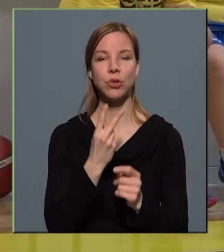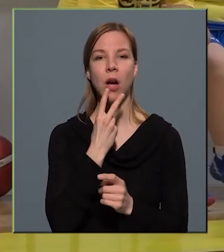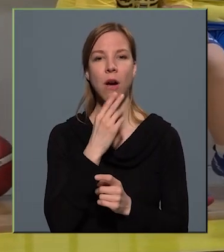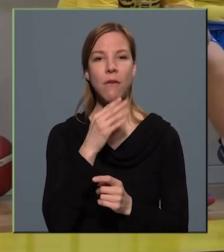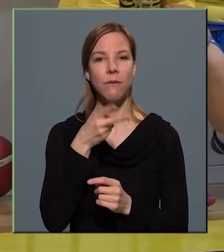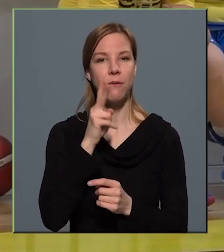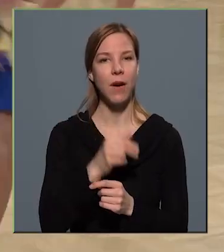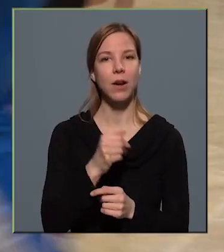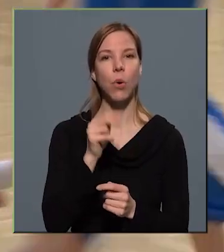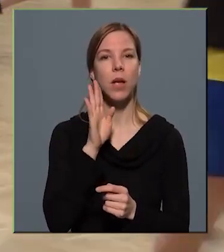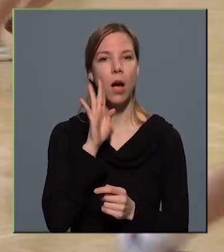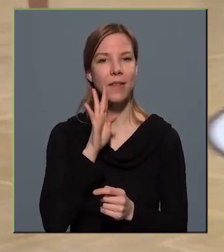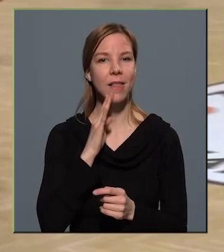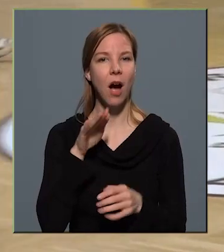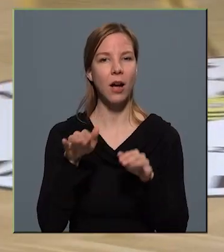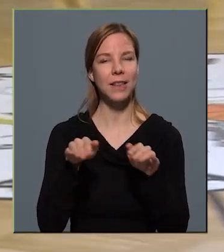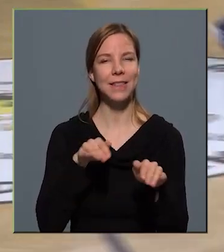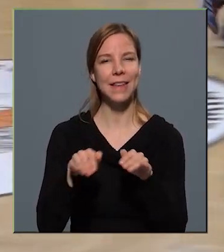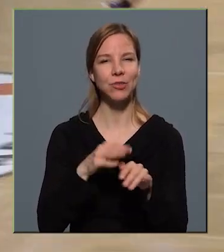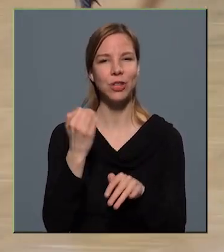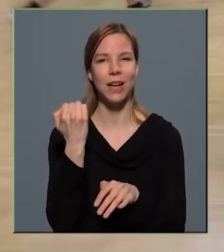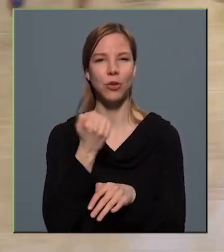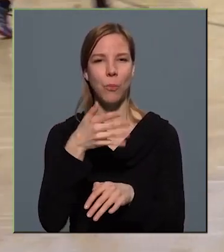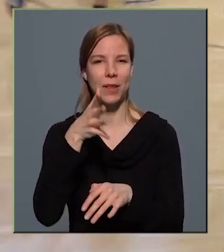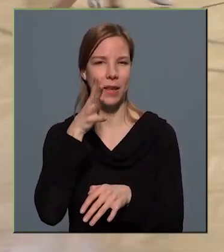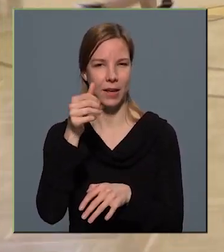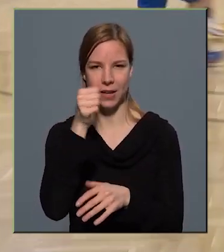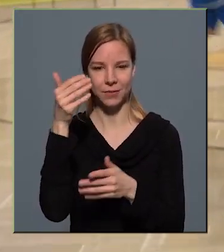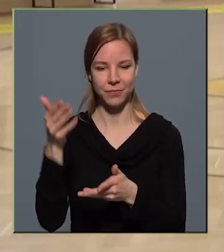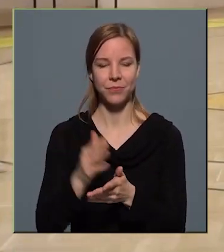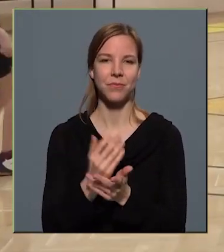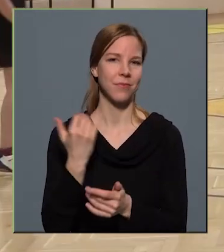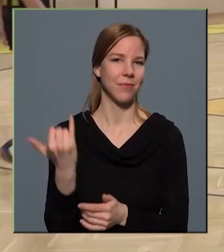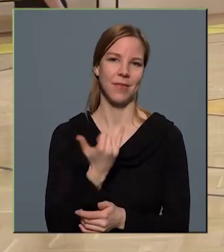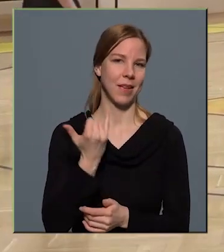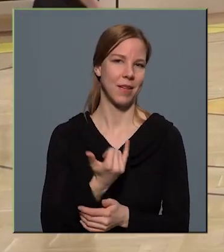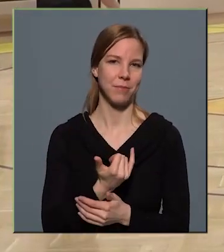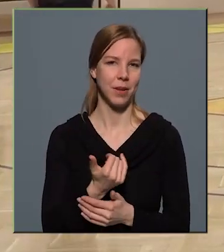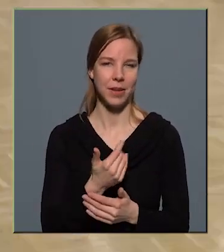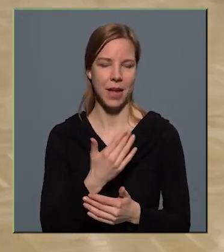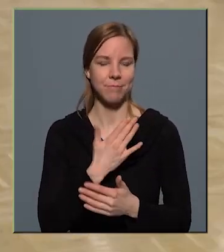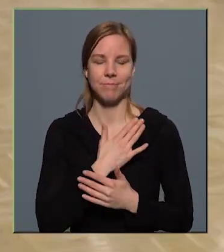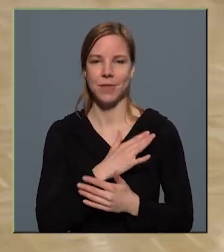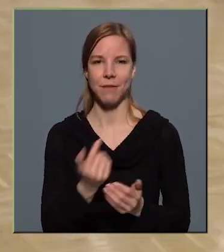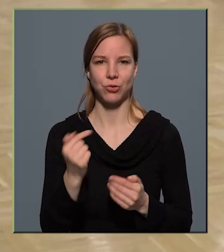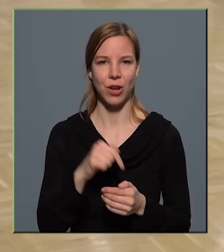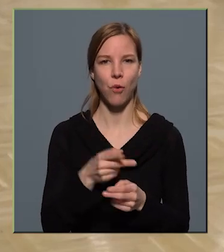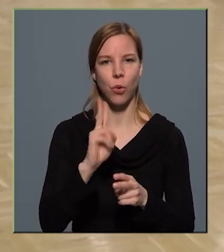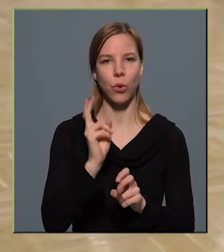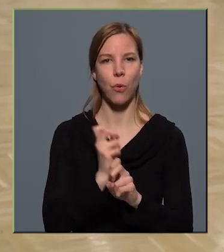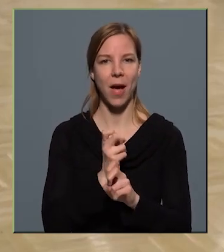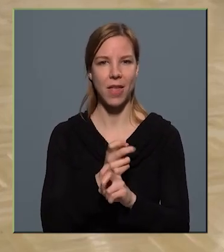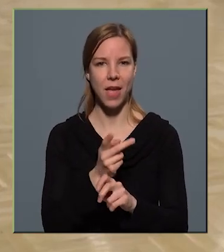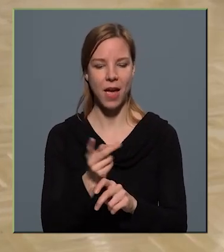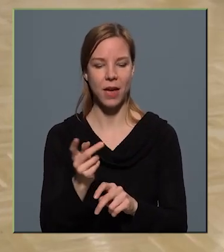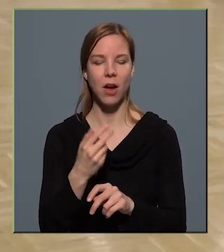DJ Dominik. Mi szél hozta Kőbányára? Kérdeztem őt. Mindig szívesen jövök Kőbányára. Tényleg egy nagyon kedves kerület, nagyon sok barátom van